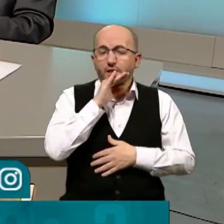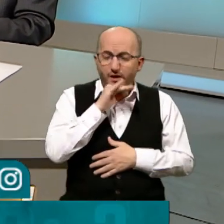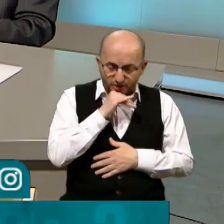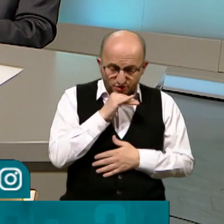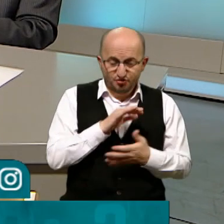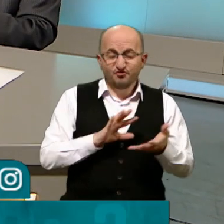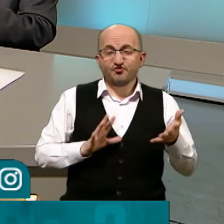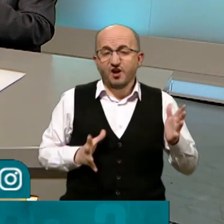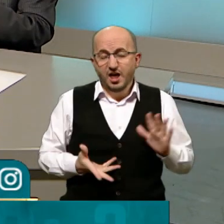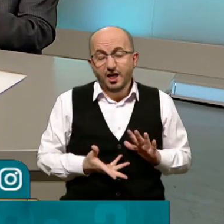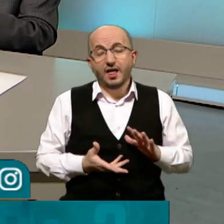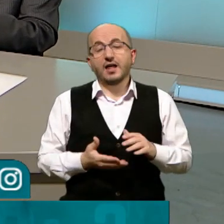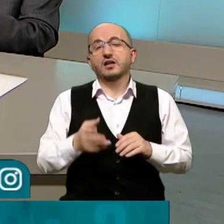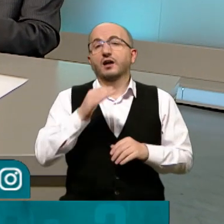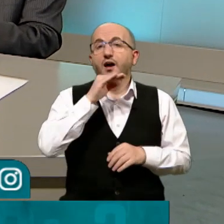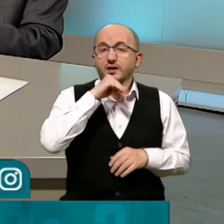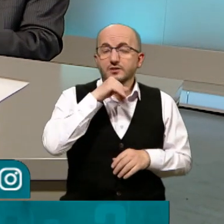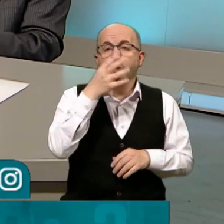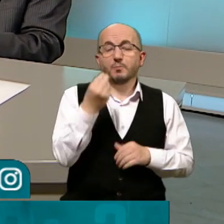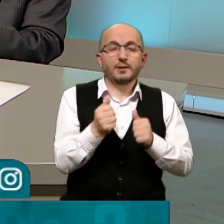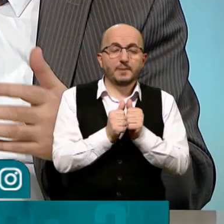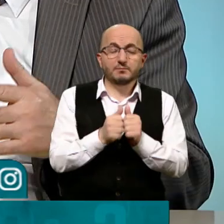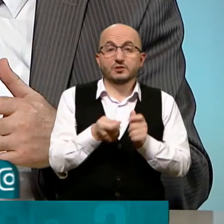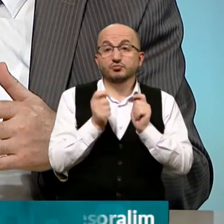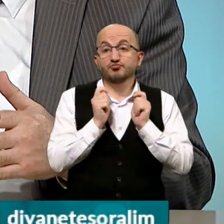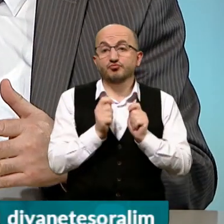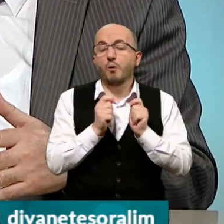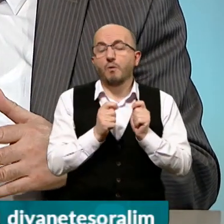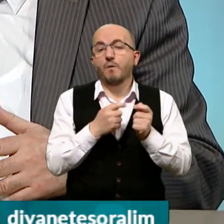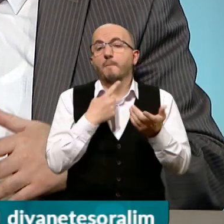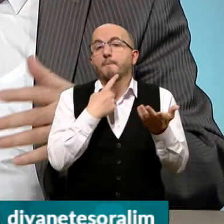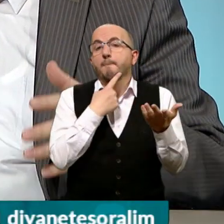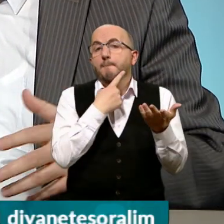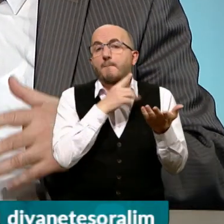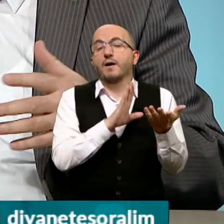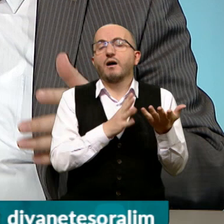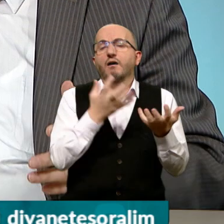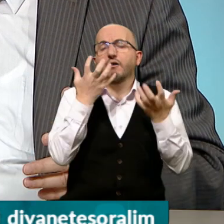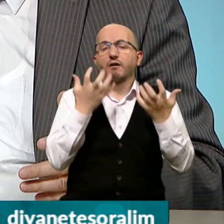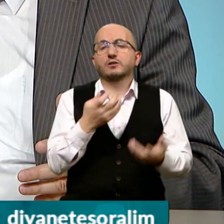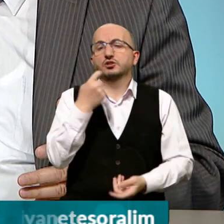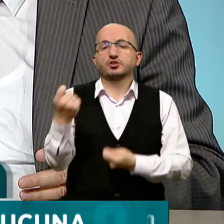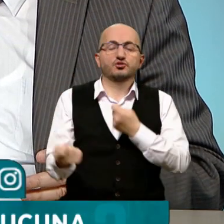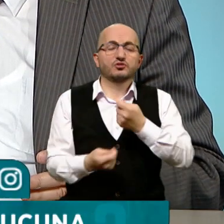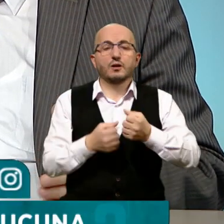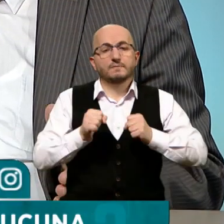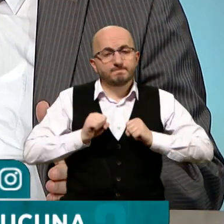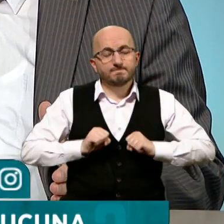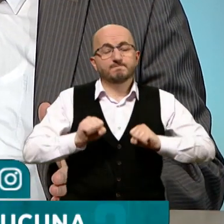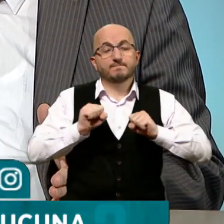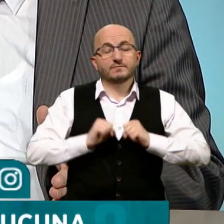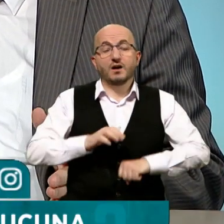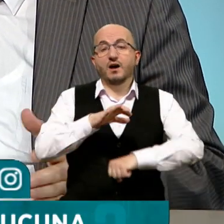veya işte yaşlı olmakla beraber zorlanıyor yahutta çok ağır işlerde çalışıyor